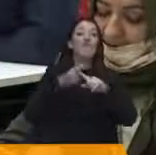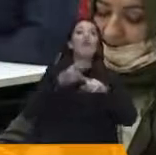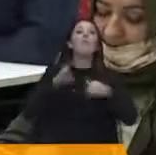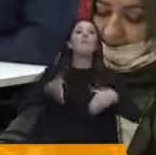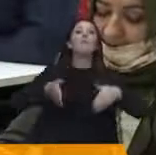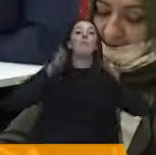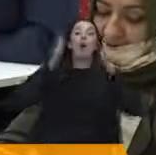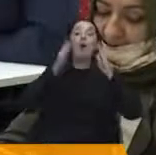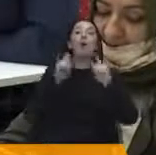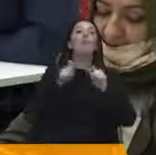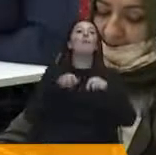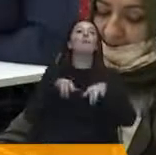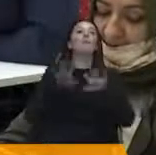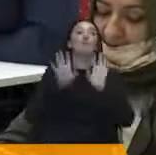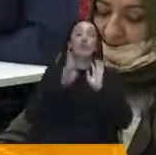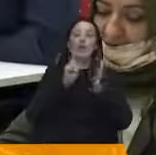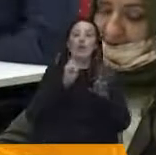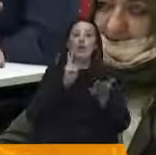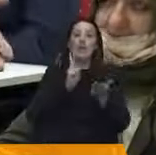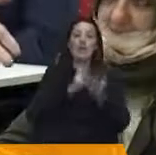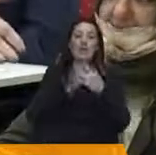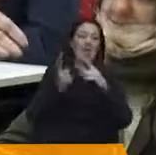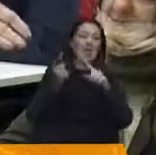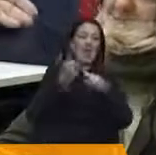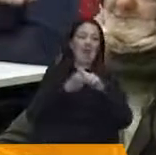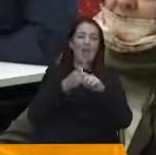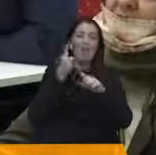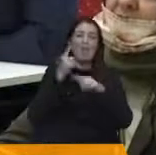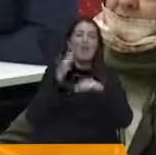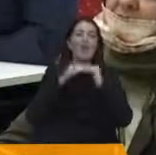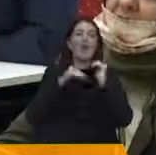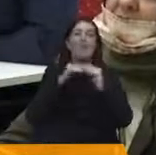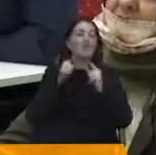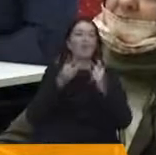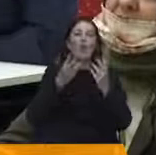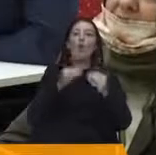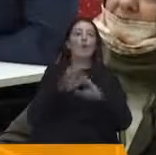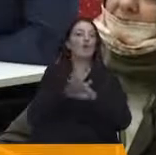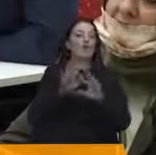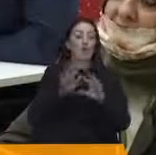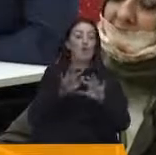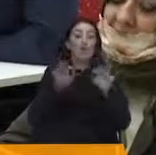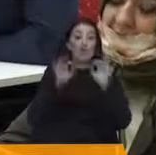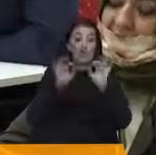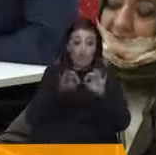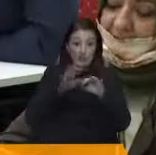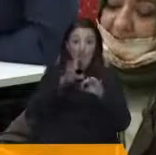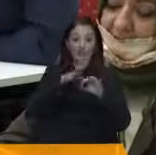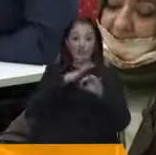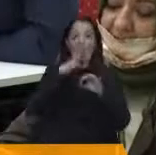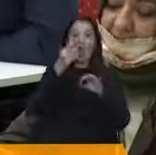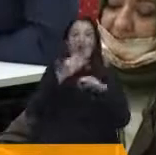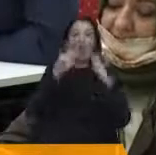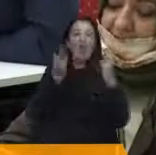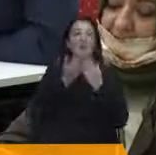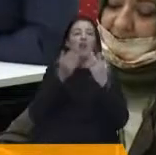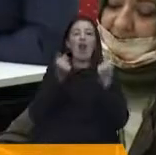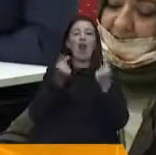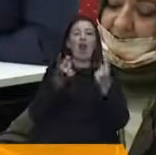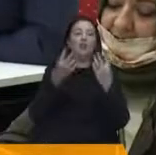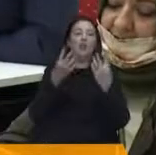yapılmayacak. Kesinlikle ilave bir yapılaşma söz konusu olmayacak. Şu an var olandan daha az